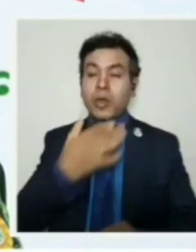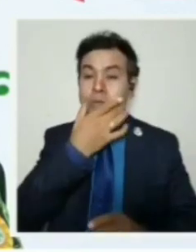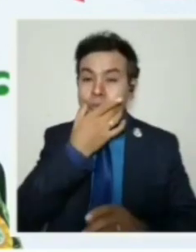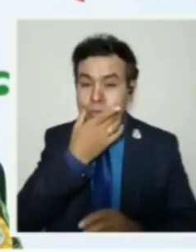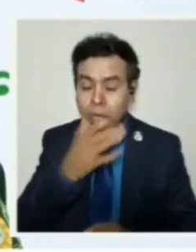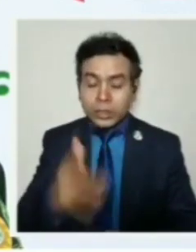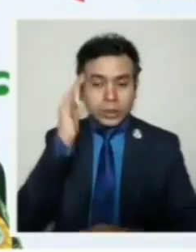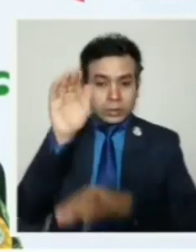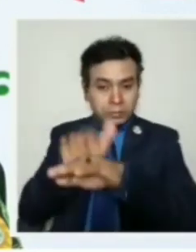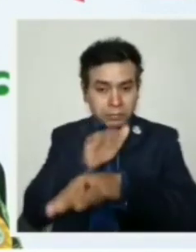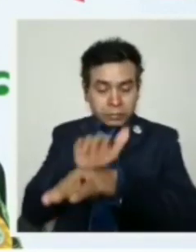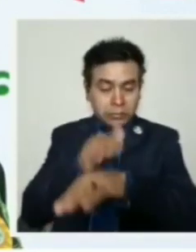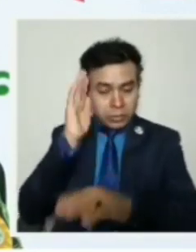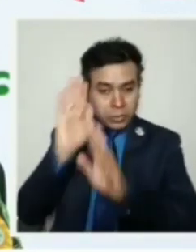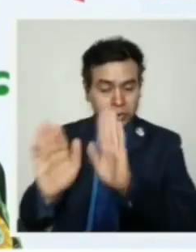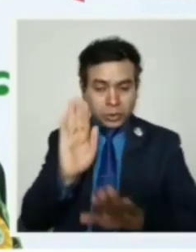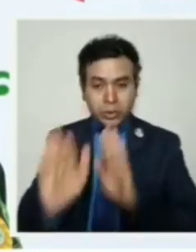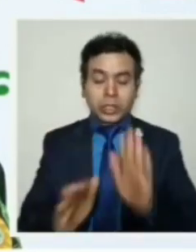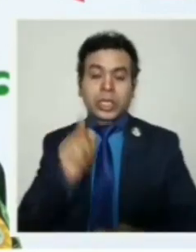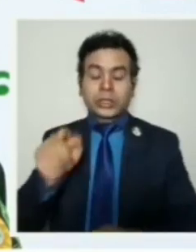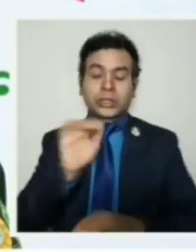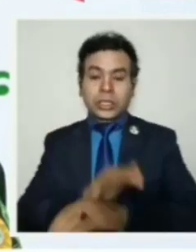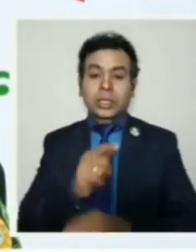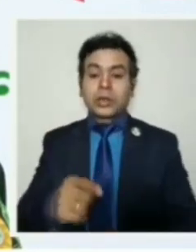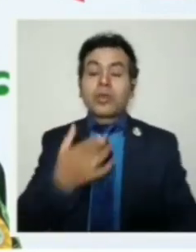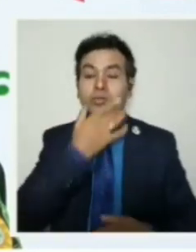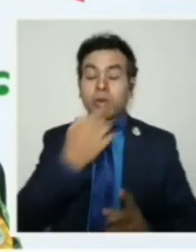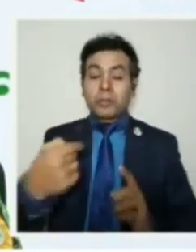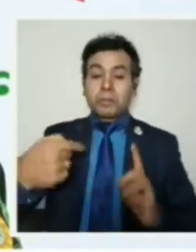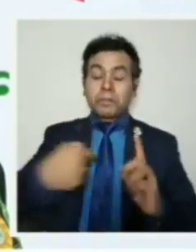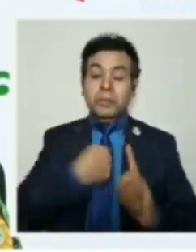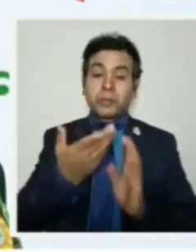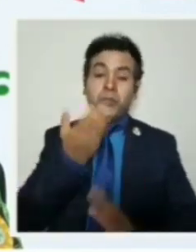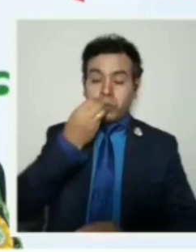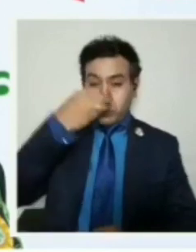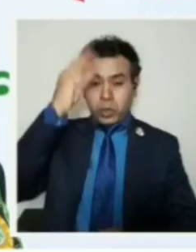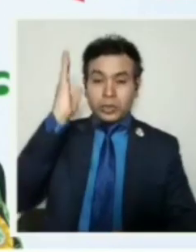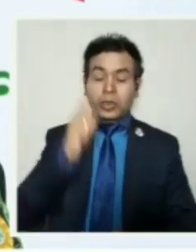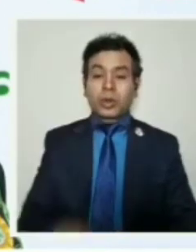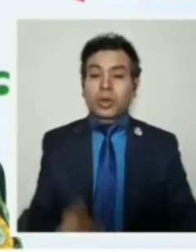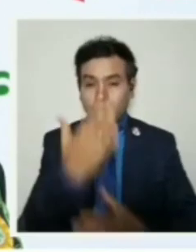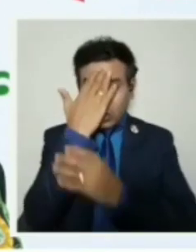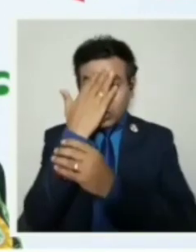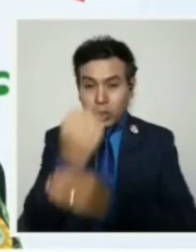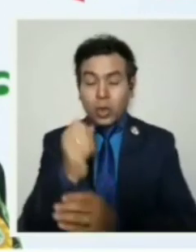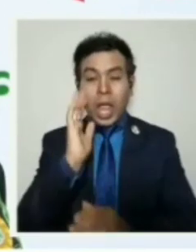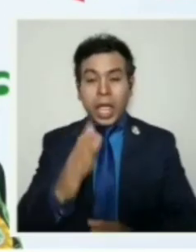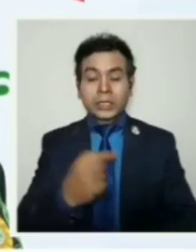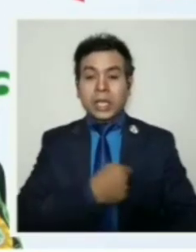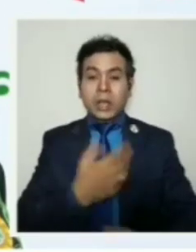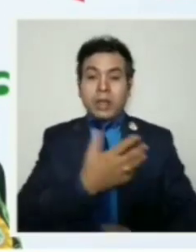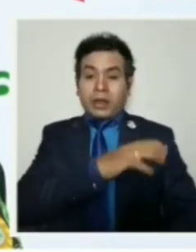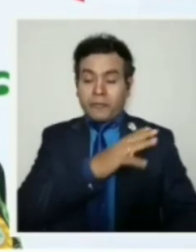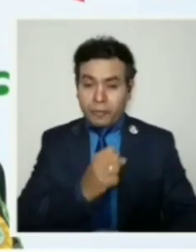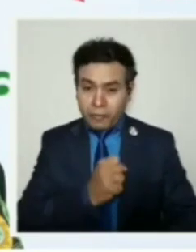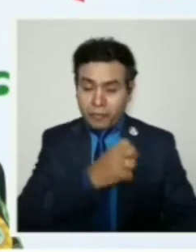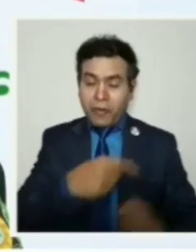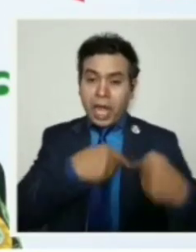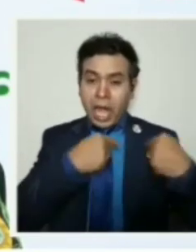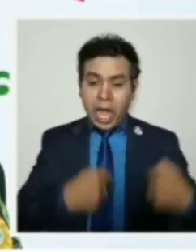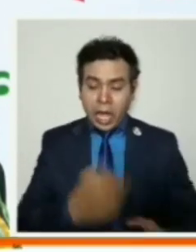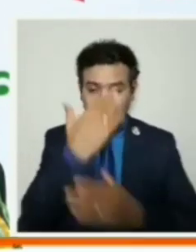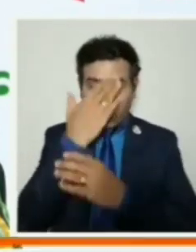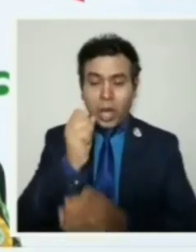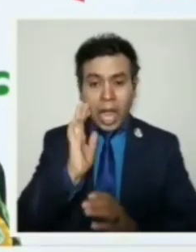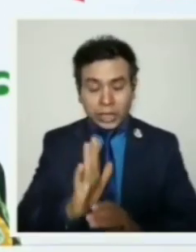থাকবো। পরিবারের সকল সদস্যদের দিকে খেয়াল রাখবো, যারা বয়োবৃদ্ধ আছেন, বয়োজ্যেষ্ঠ আছেন, যাদের অসংক্রামক ব্যাধি